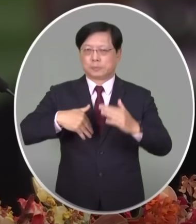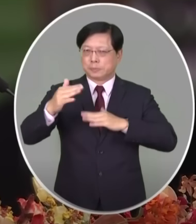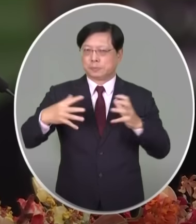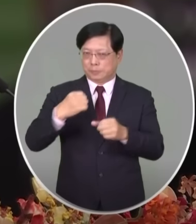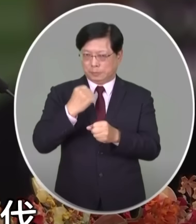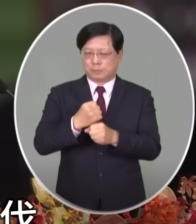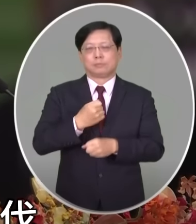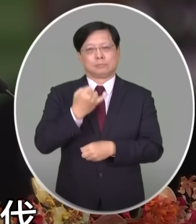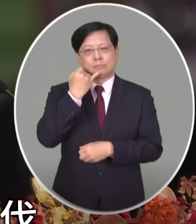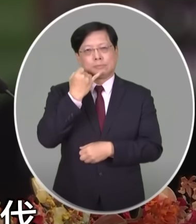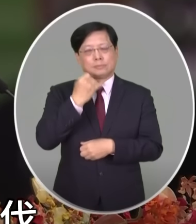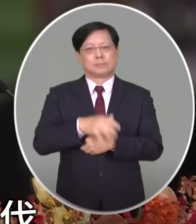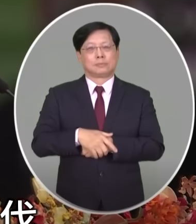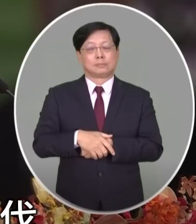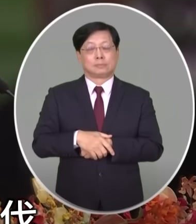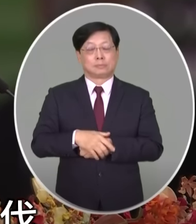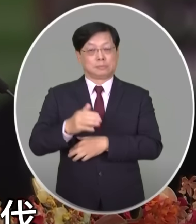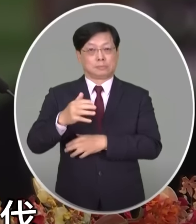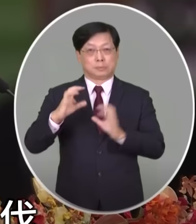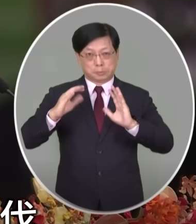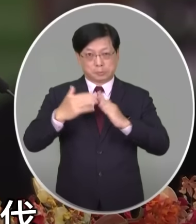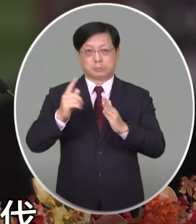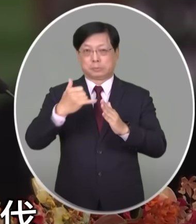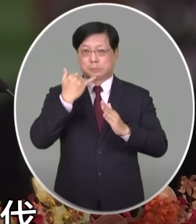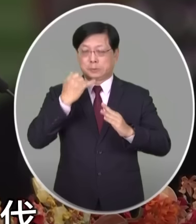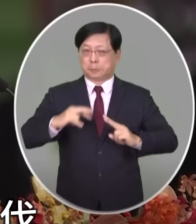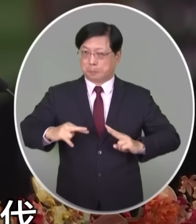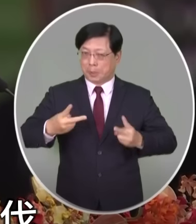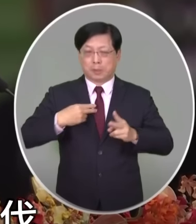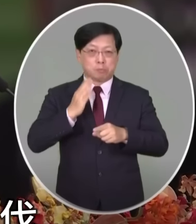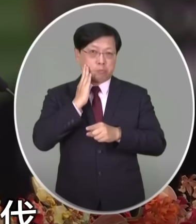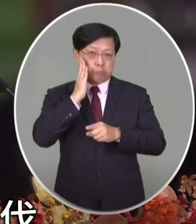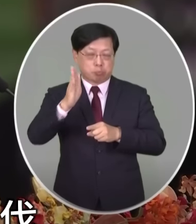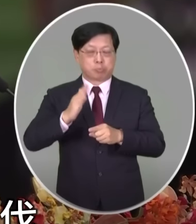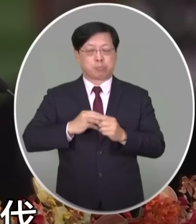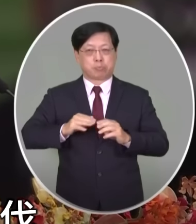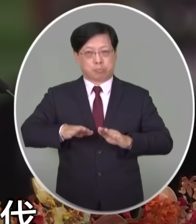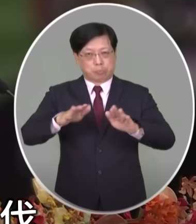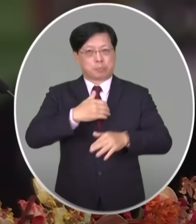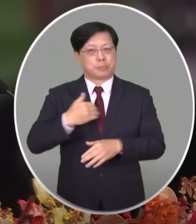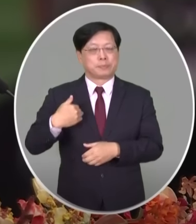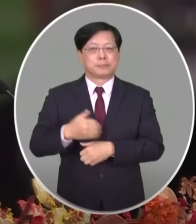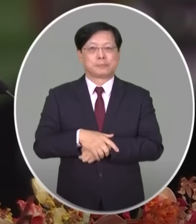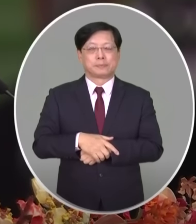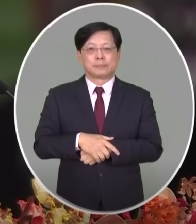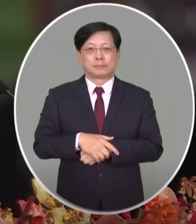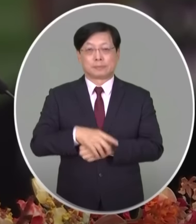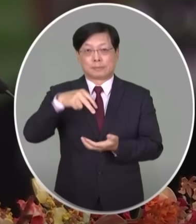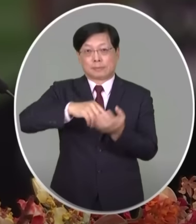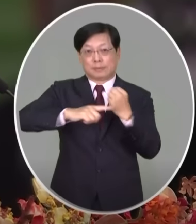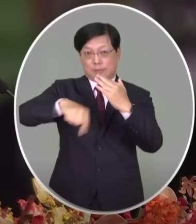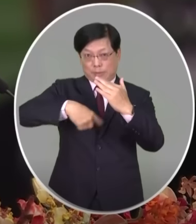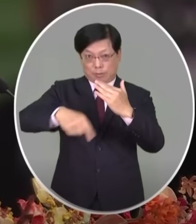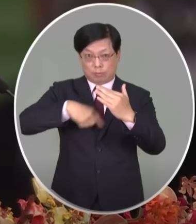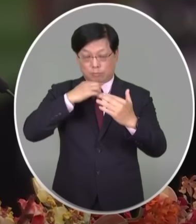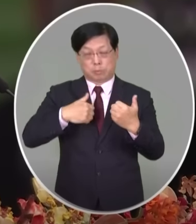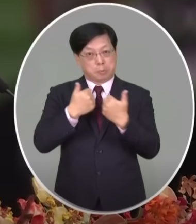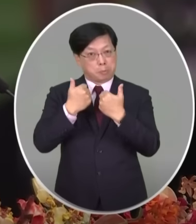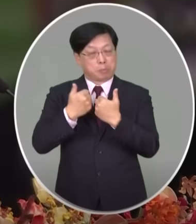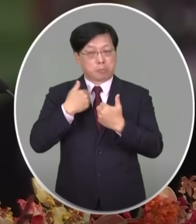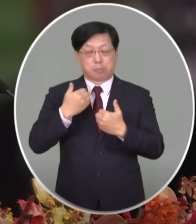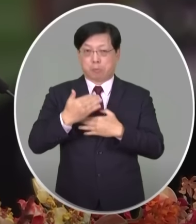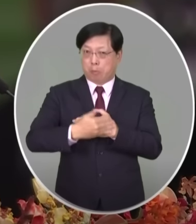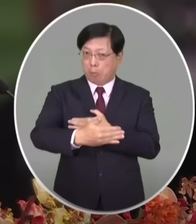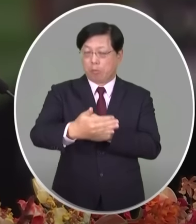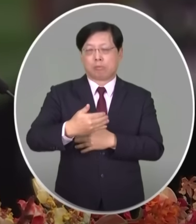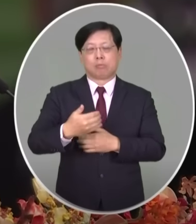念，国家才能踏出稳健的步伐。立法院的议事运作